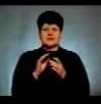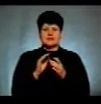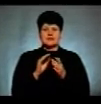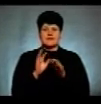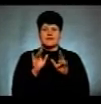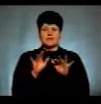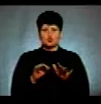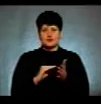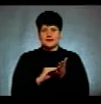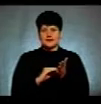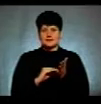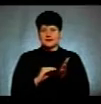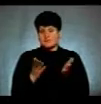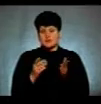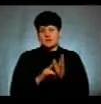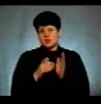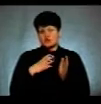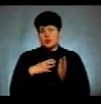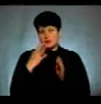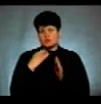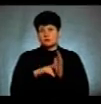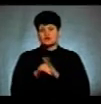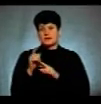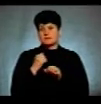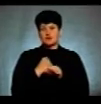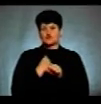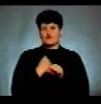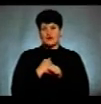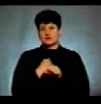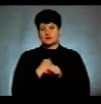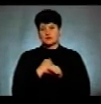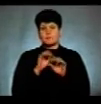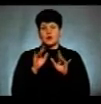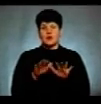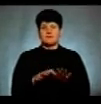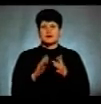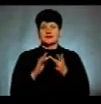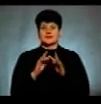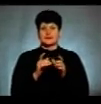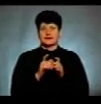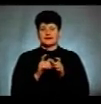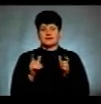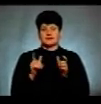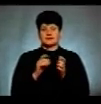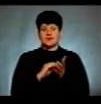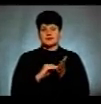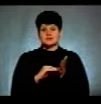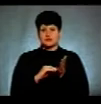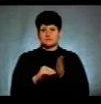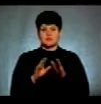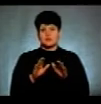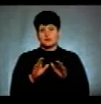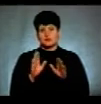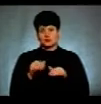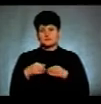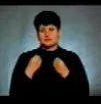рецепти. А тепер чекаємо, коли запуститься програма «Електронні рецепти» і почнемо забезпечувати медикаментами і відпускати